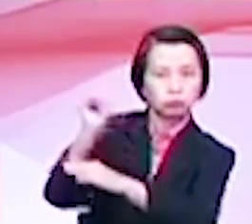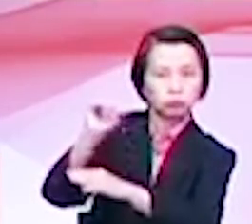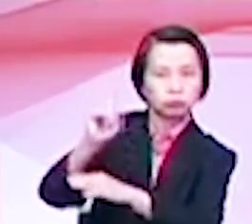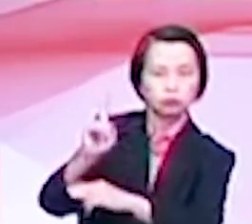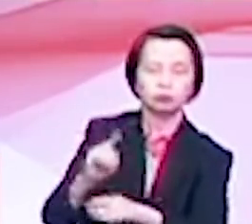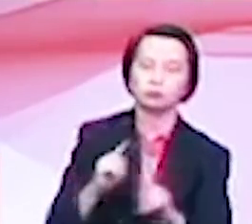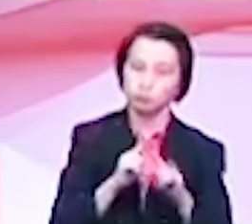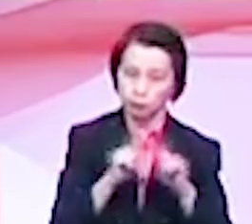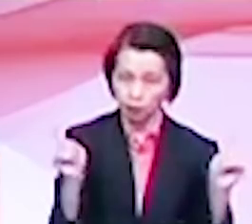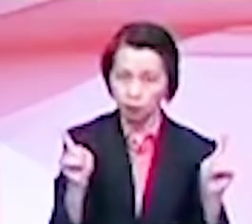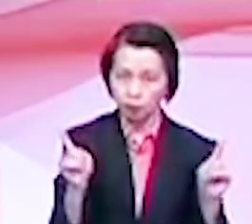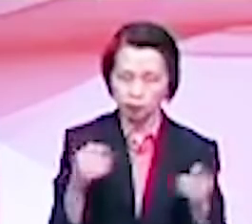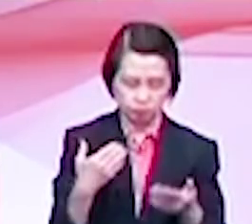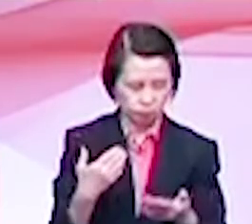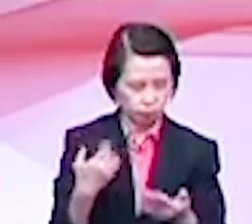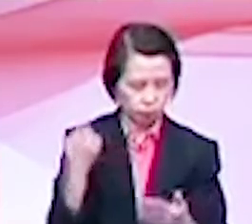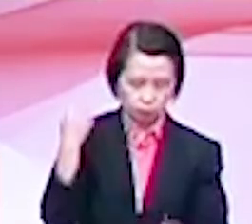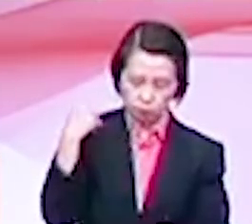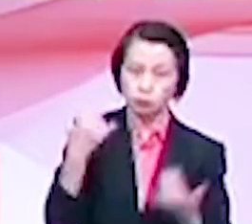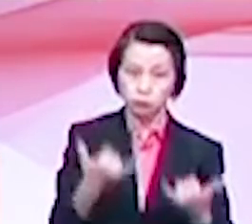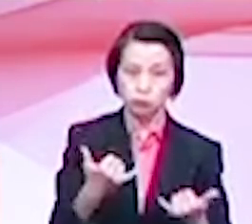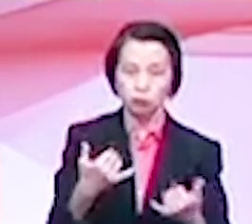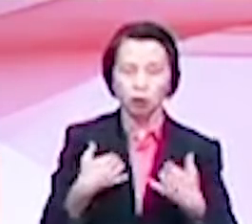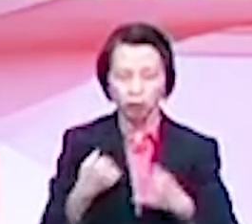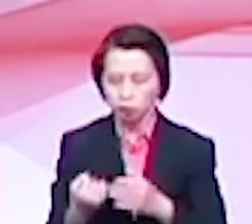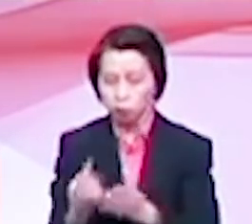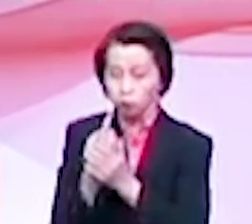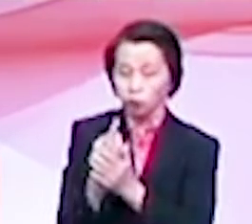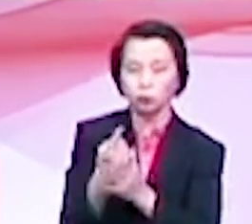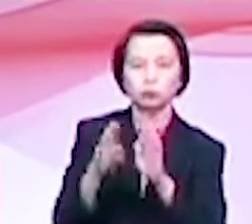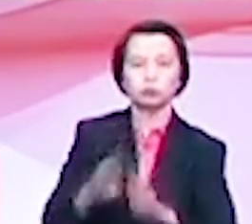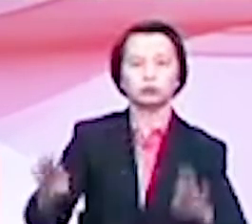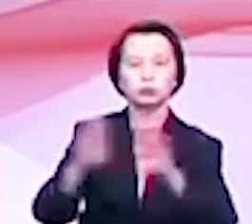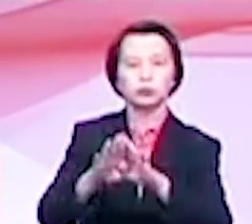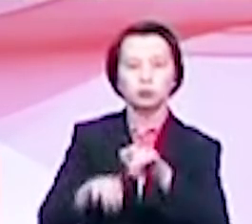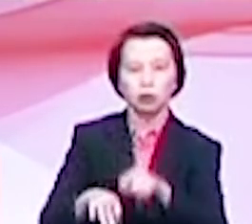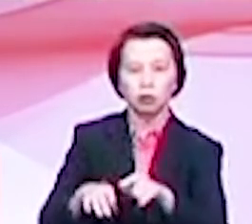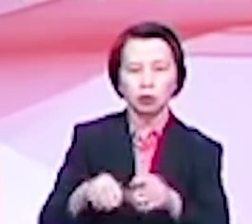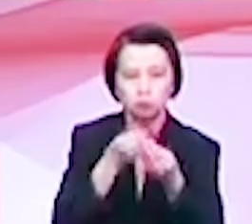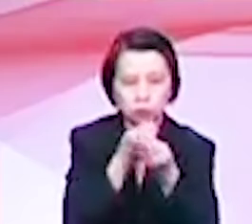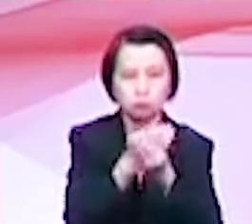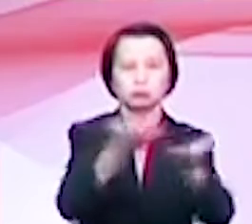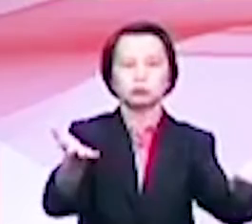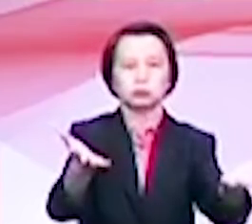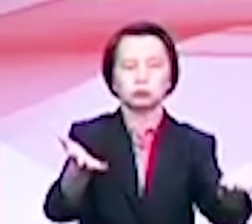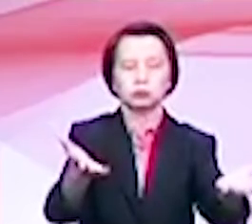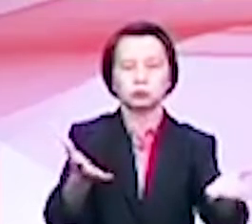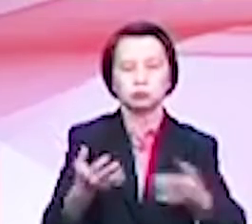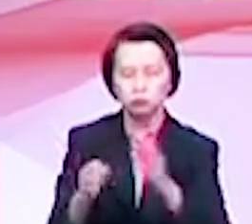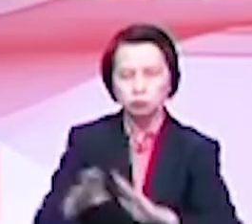Walaupun baru-baru ini timbul berita yang diedarkan, yang